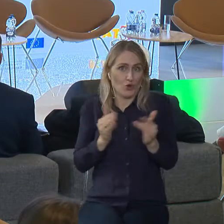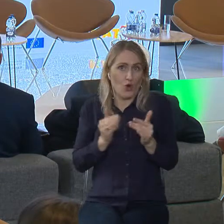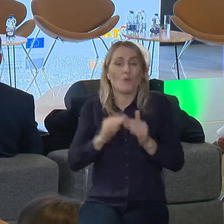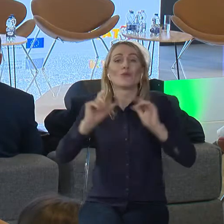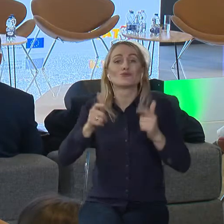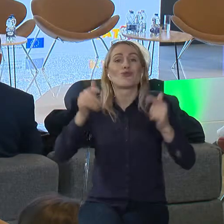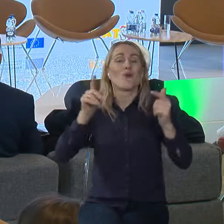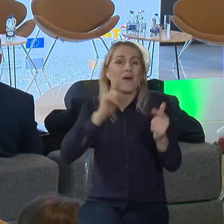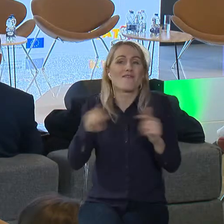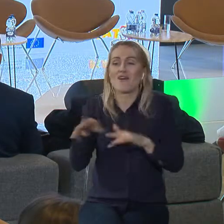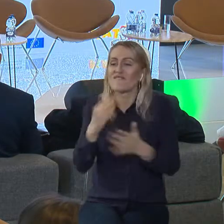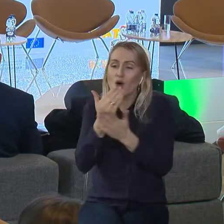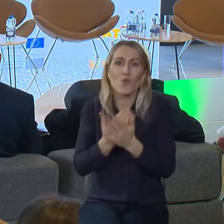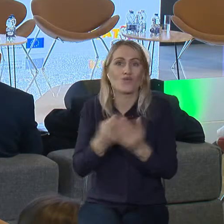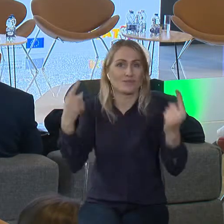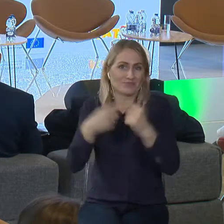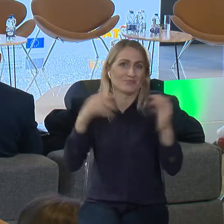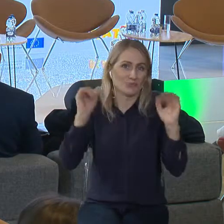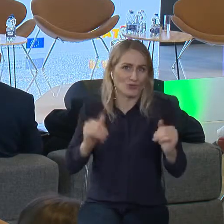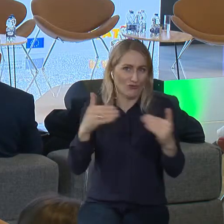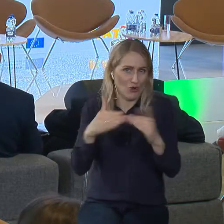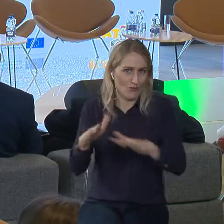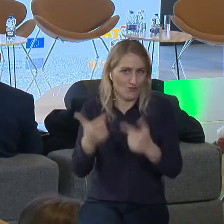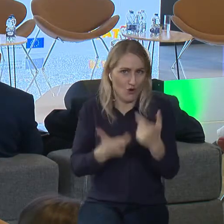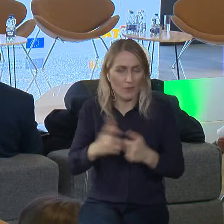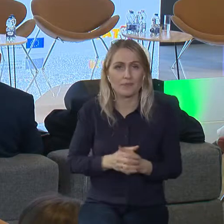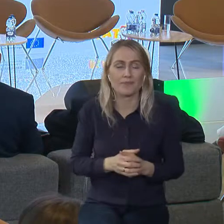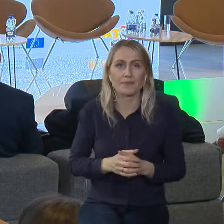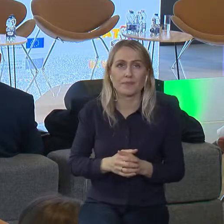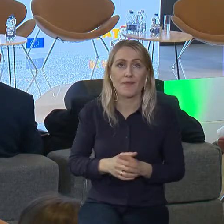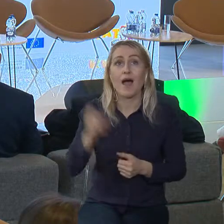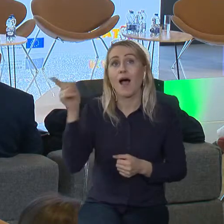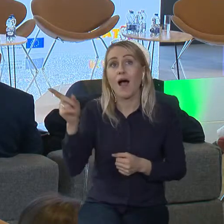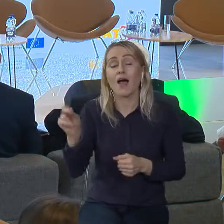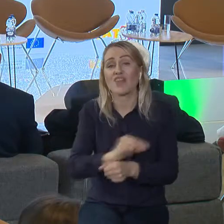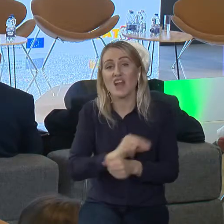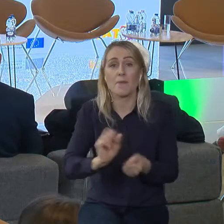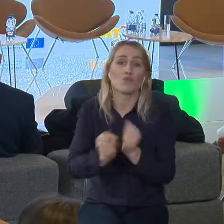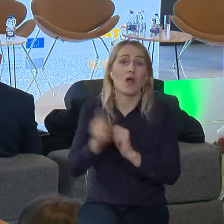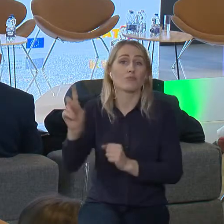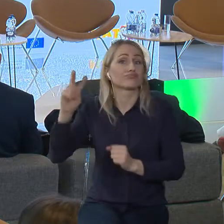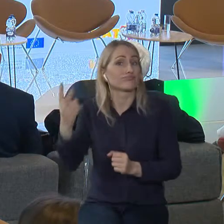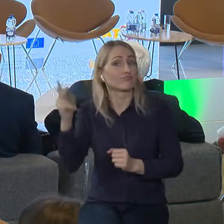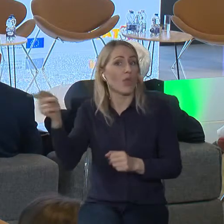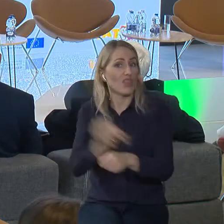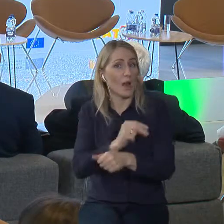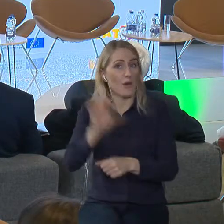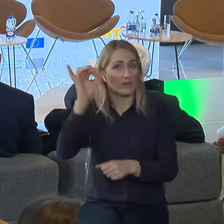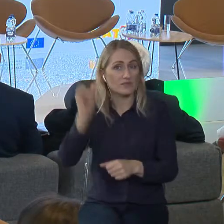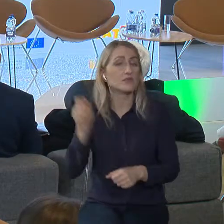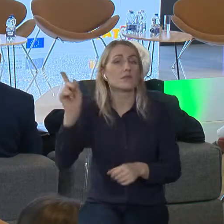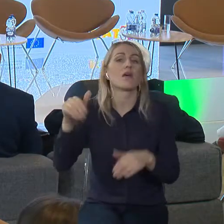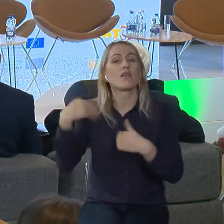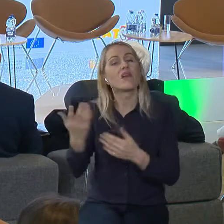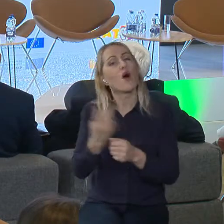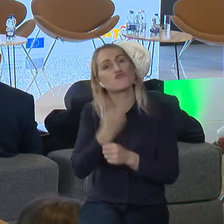na tyle możliwe do wykonania w warunkach domowych. Natomiast terapeuta bądź terapeuta SI mają dostęp